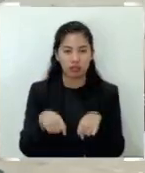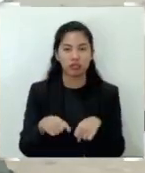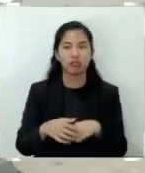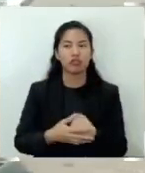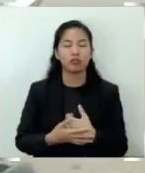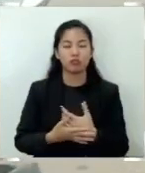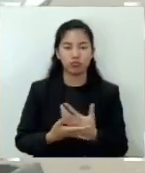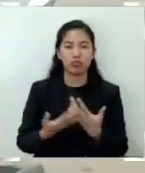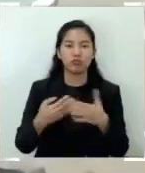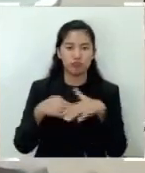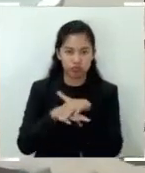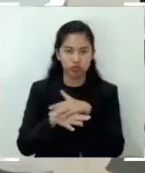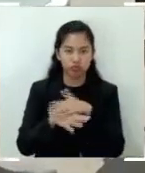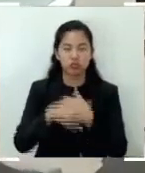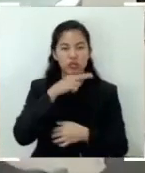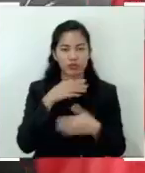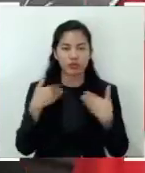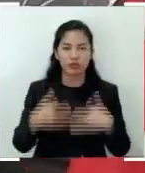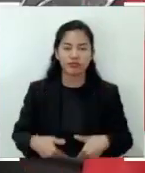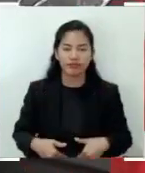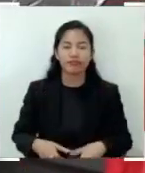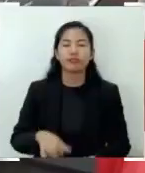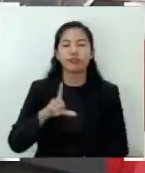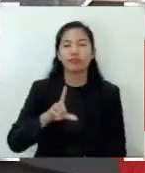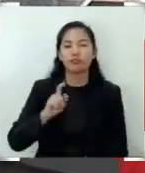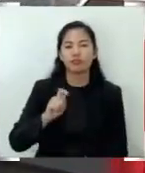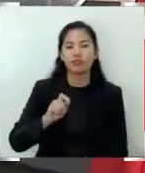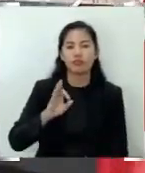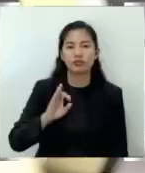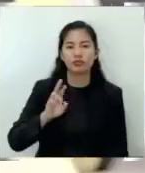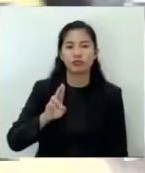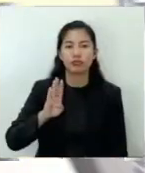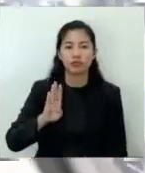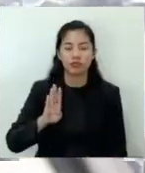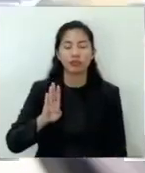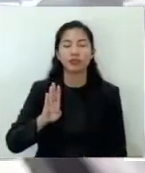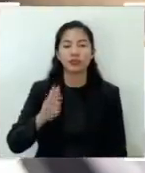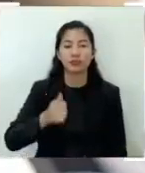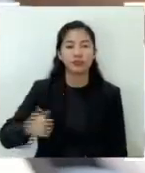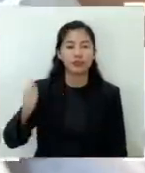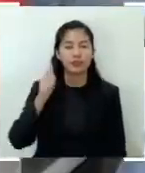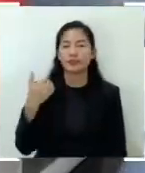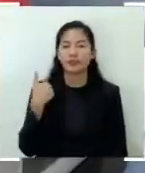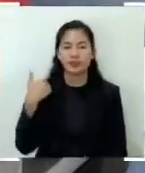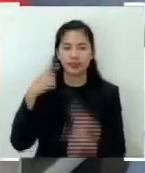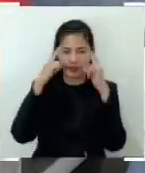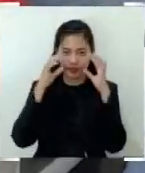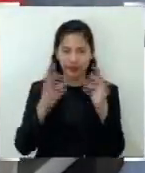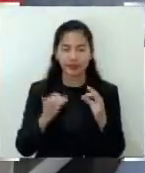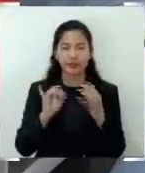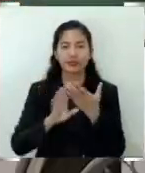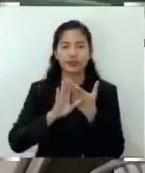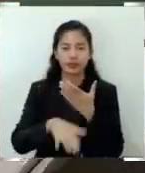virus. Ayon sa pamunuan ng LTFRB, wala pang desisyon kung dapat ibalik ang pagsusuot ng face shield sa mga pampublikong